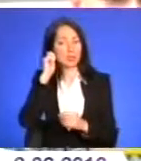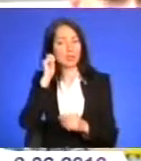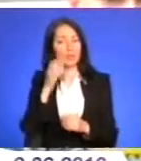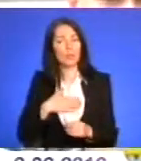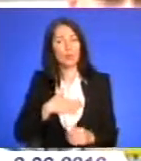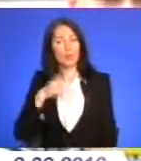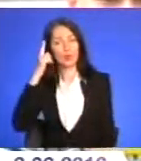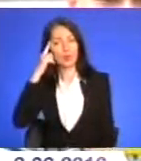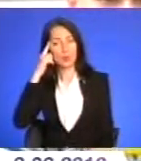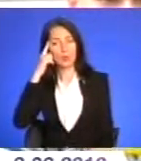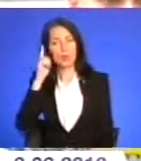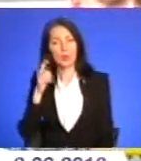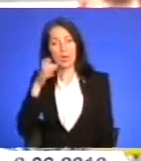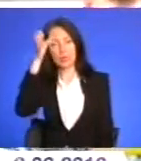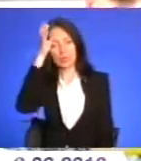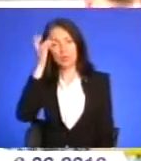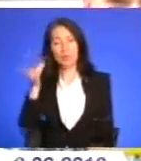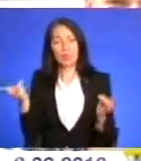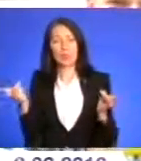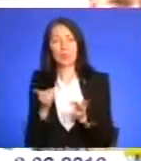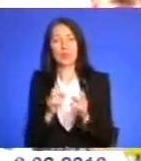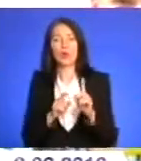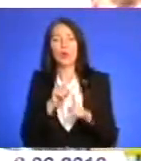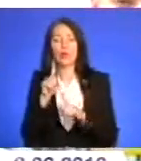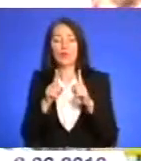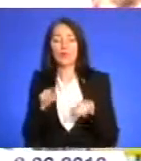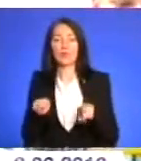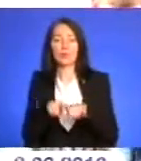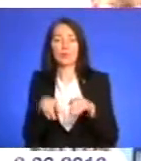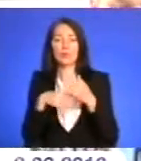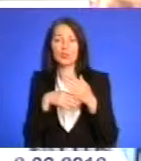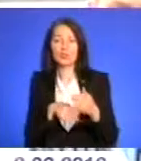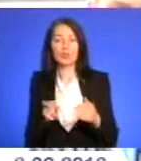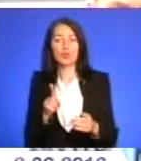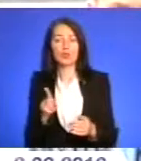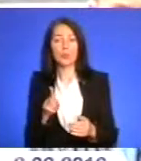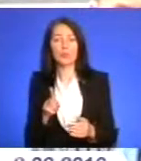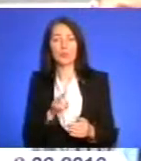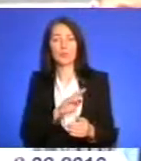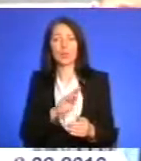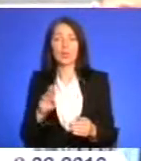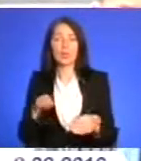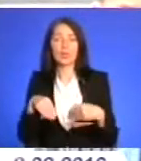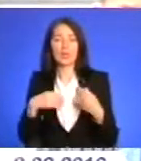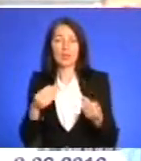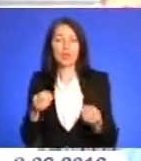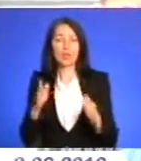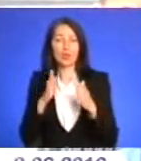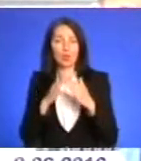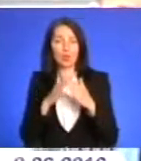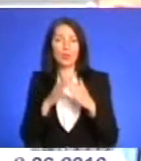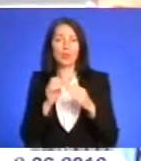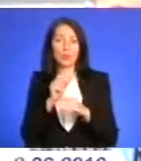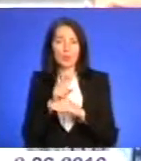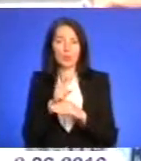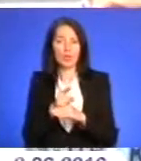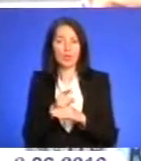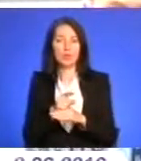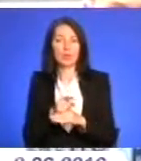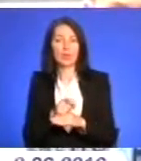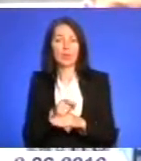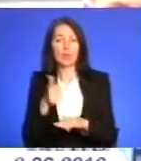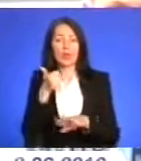думку, освіту треба реформувати таким чином, щоб не задавати домашніх завдань дітям раз. І основна функція школи